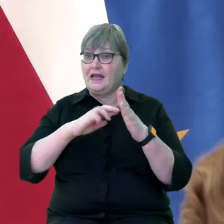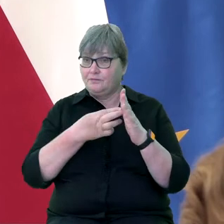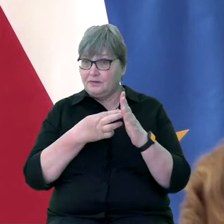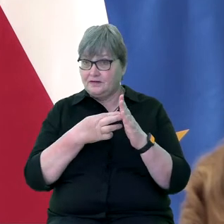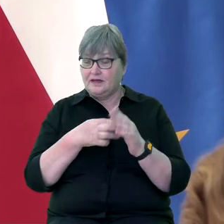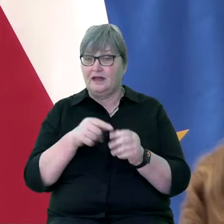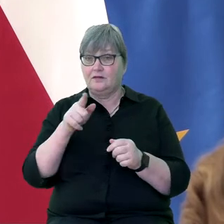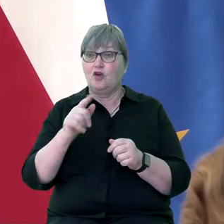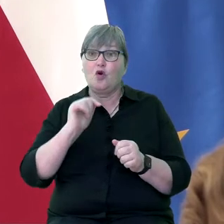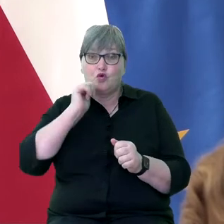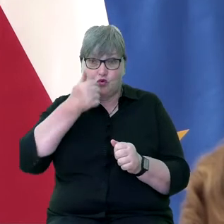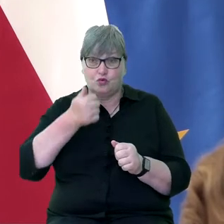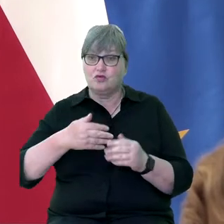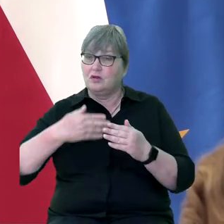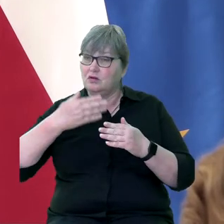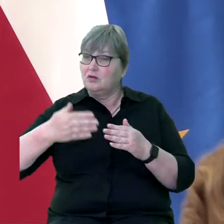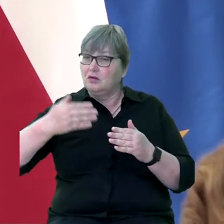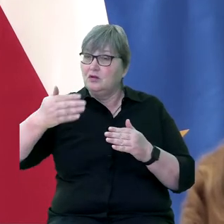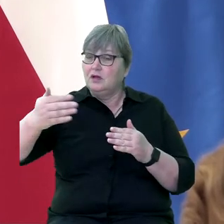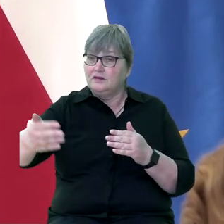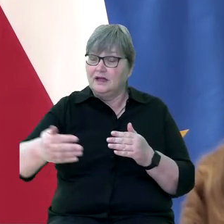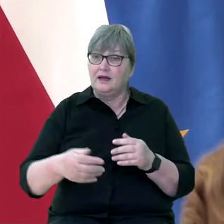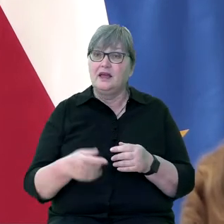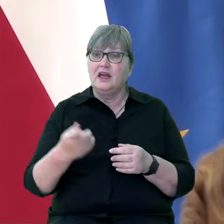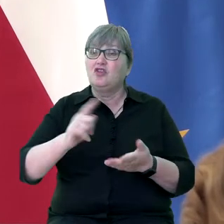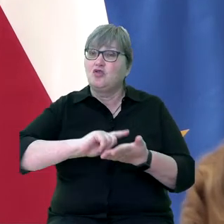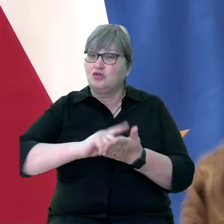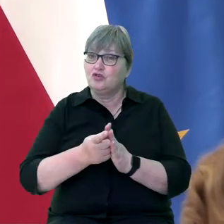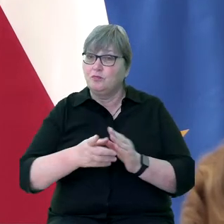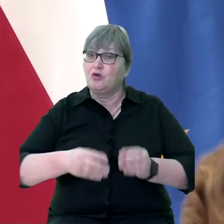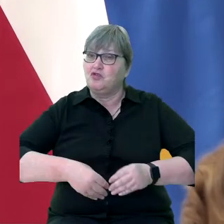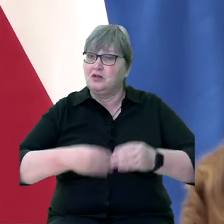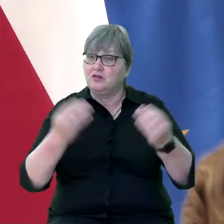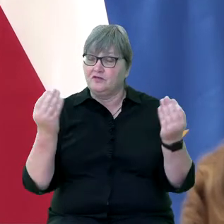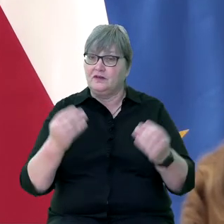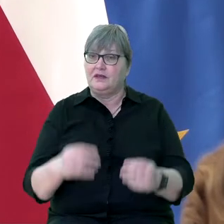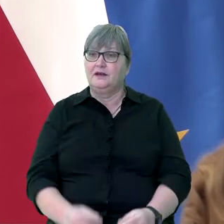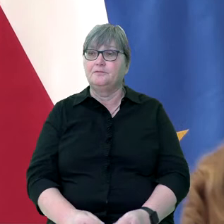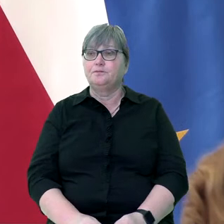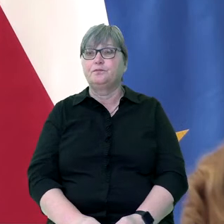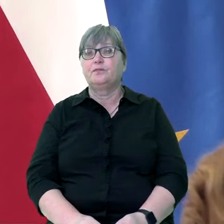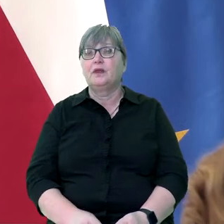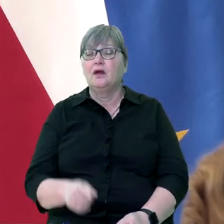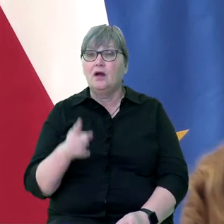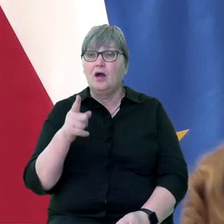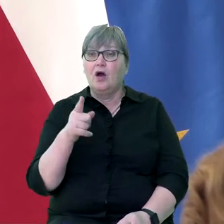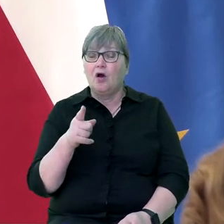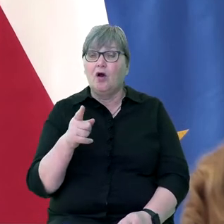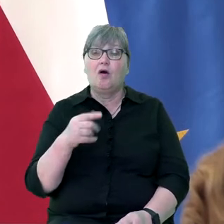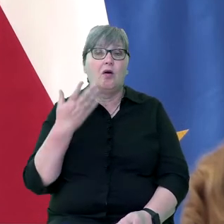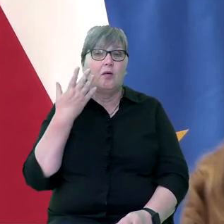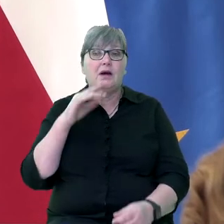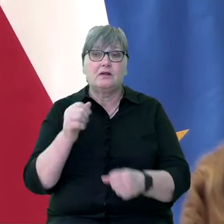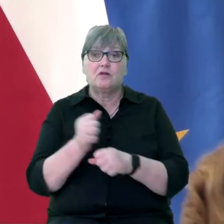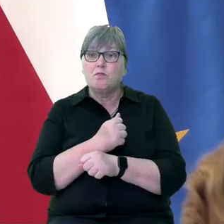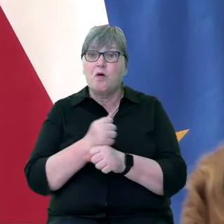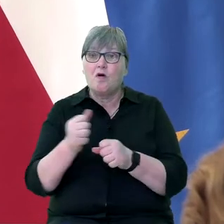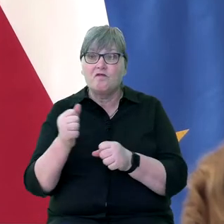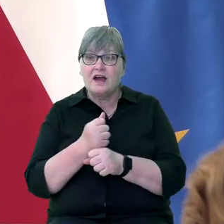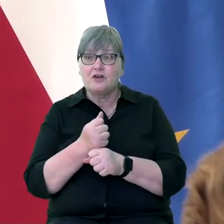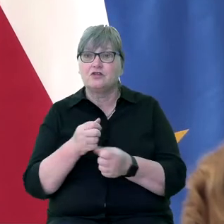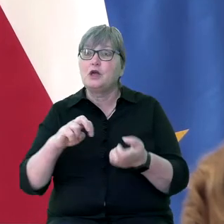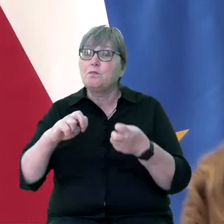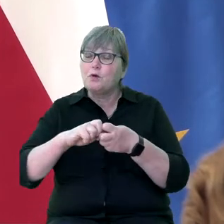jej jutrze, które szybciej niż myślimy, stanie się dniem dzisiejszym. O poważnych wyzwaniach, z którymi przyjdzie nam